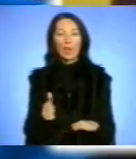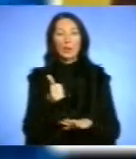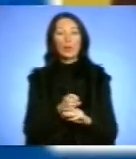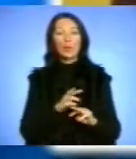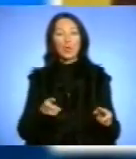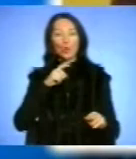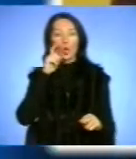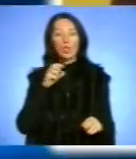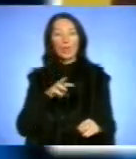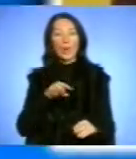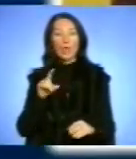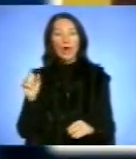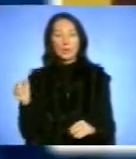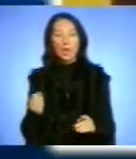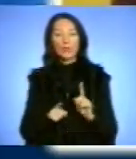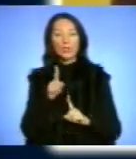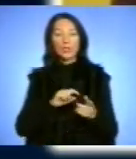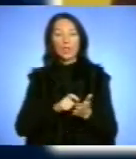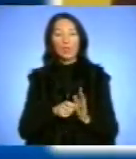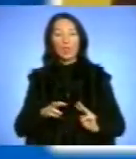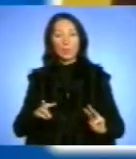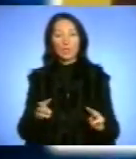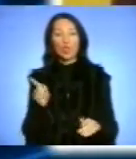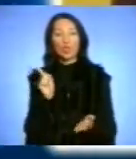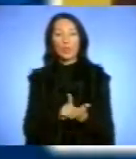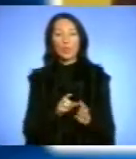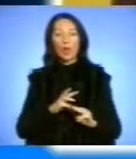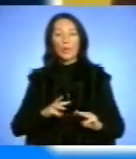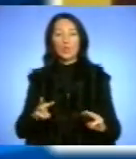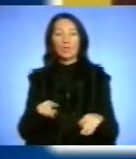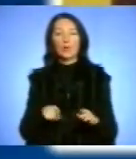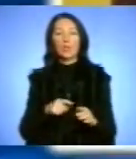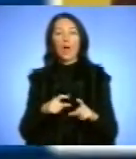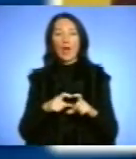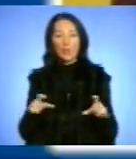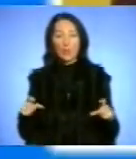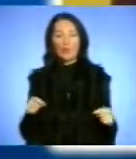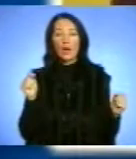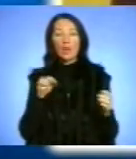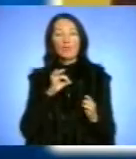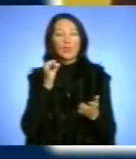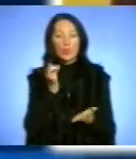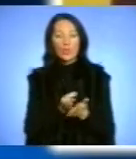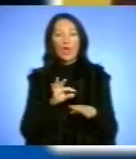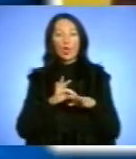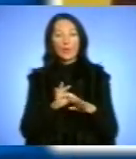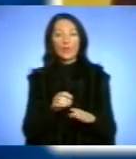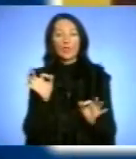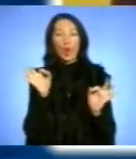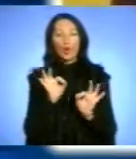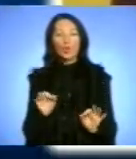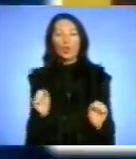Прем'єр-міністр України Микола Азаров на засіданні Кабінету міністрів зобов'язав міністерства та відомства відповідально провести осінньо-зимовий період